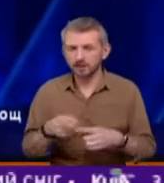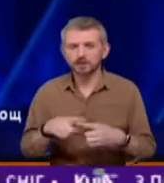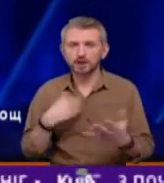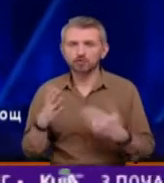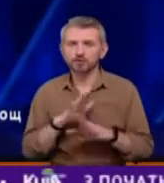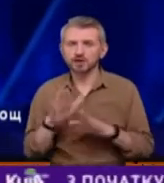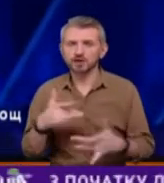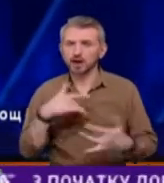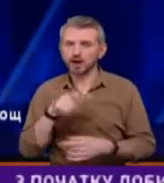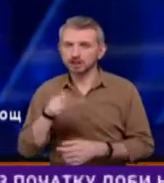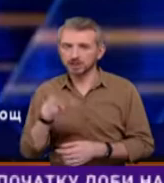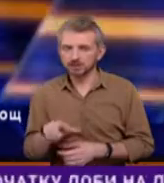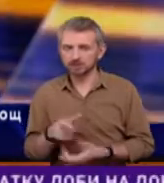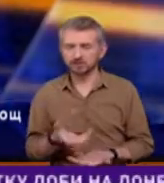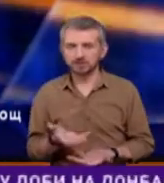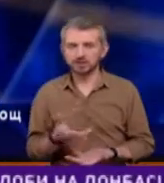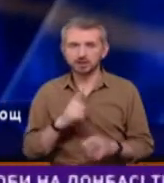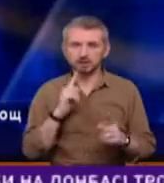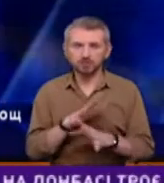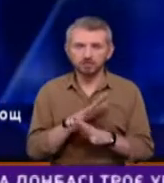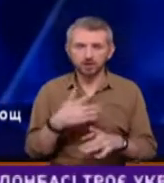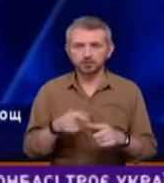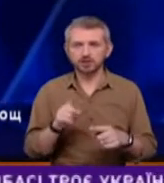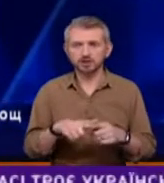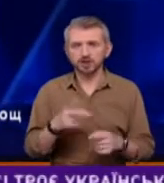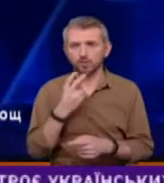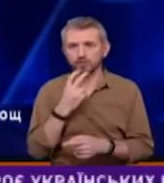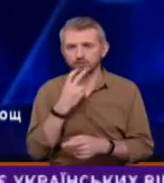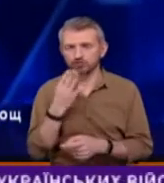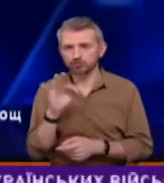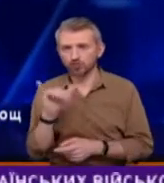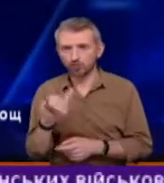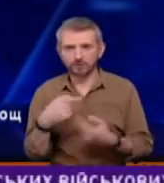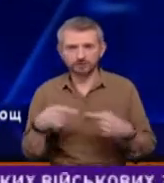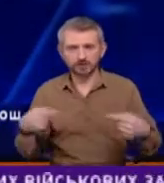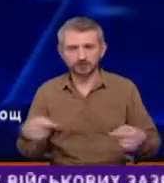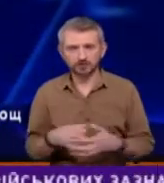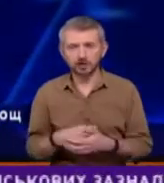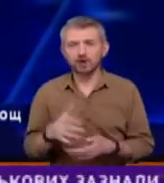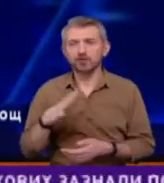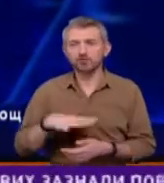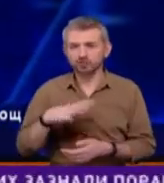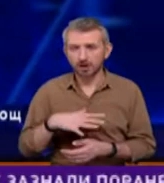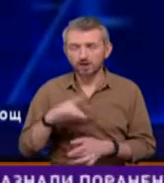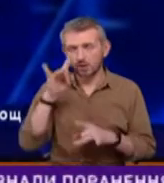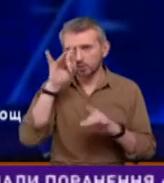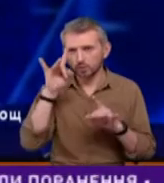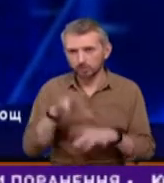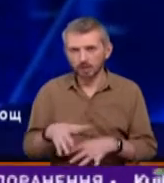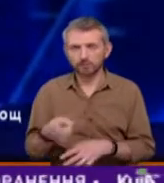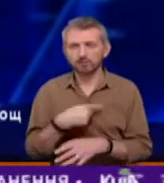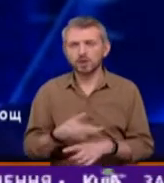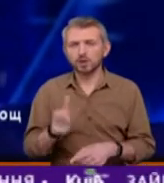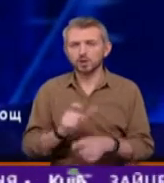стосується не тільки артистів, співачок, це і гумористичні шоу, і таке інше. Тому чекайте сюрпризів. Ми